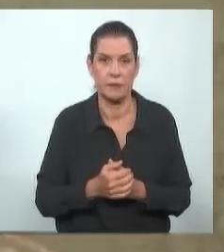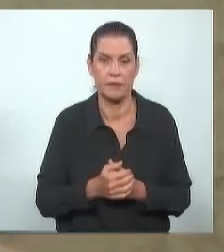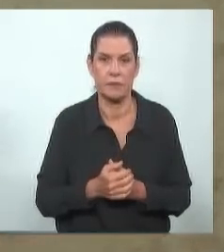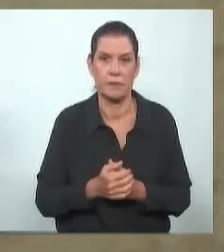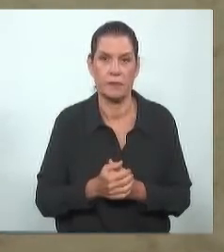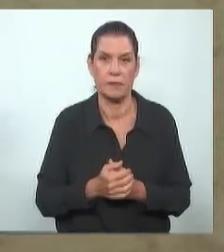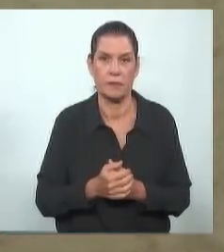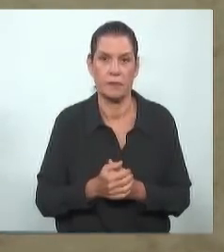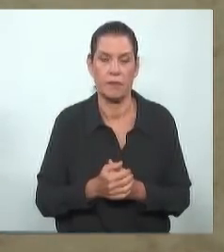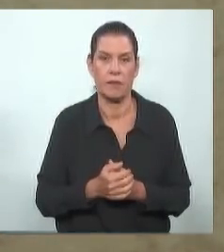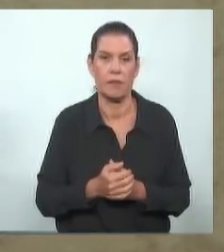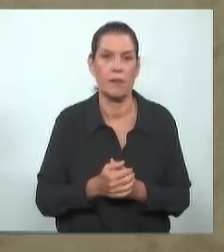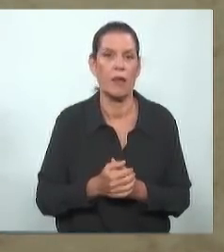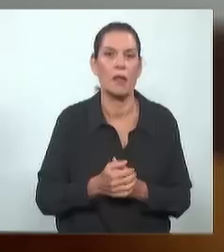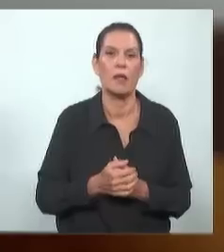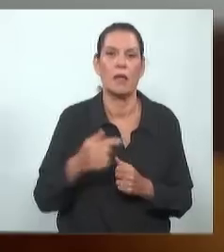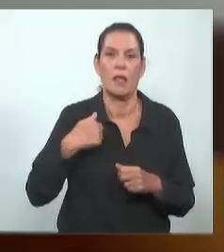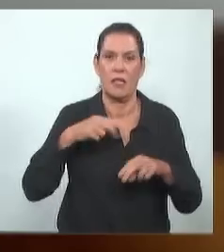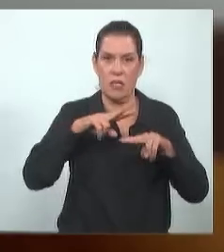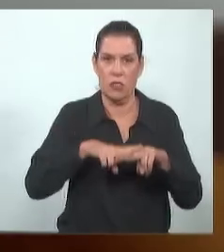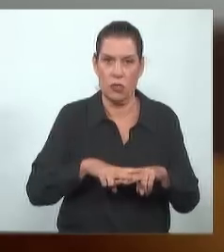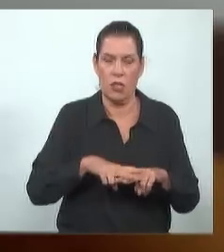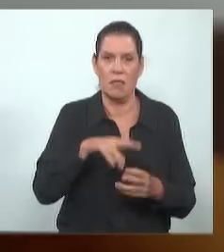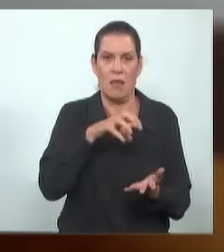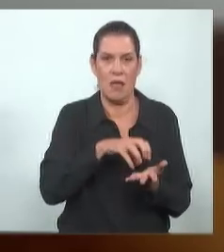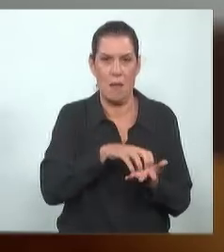אני נשארתי במפקד החטיבה,